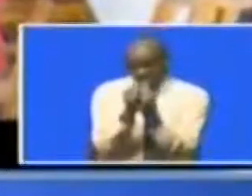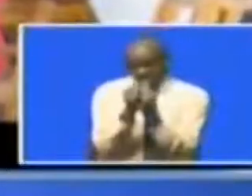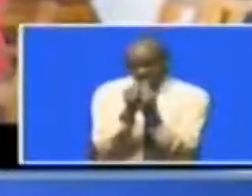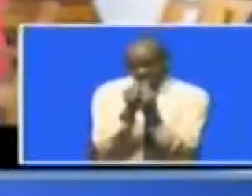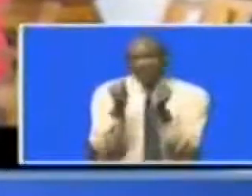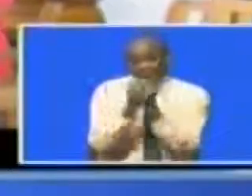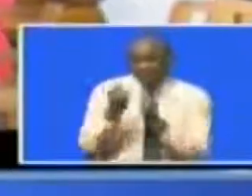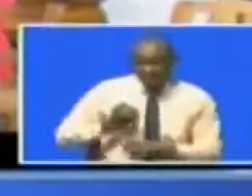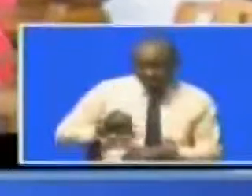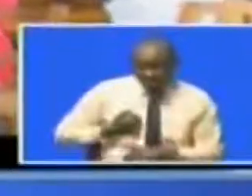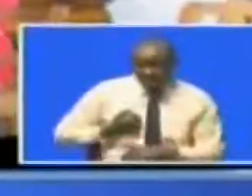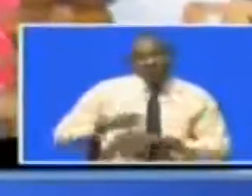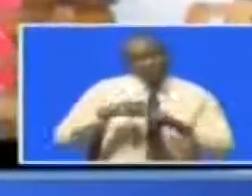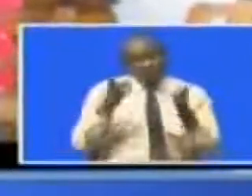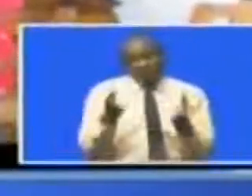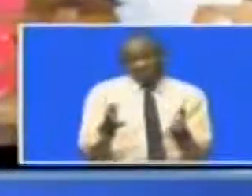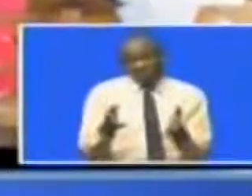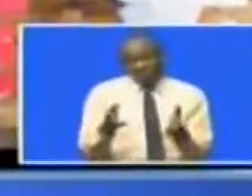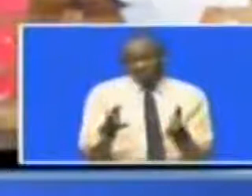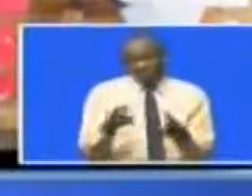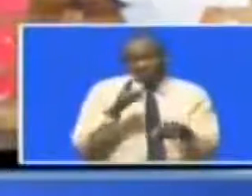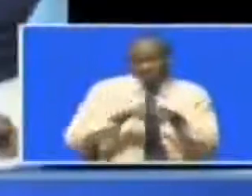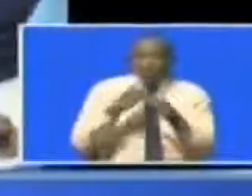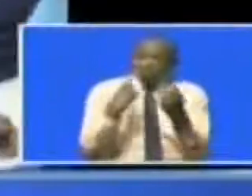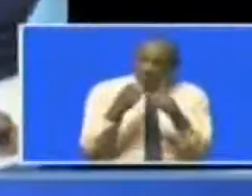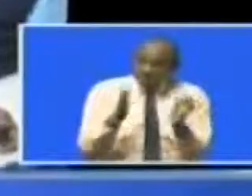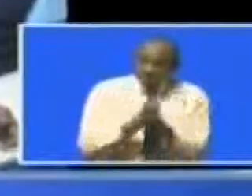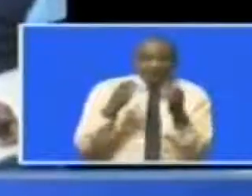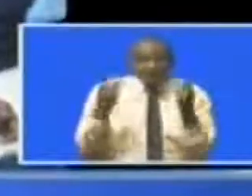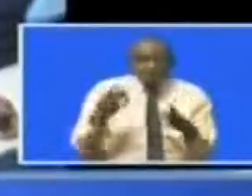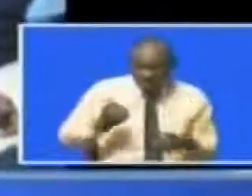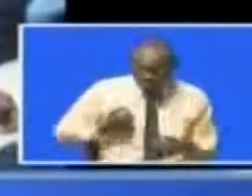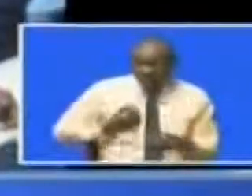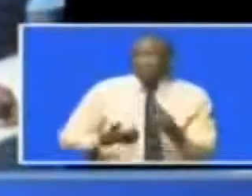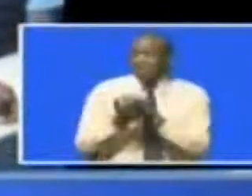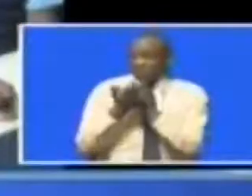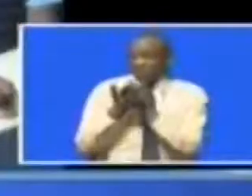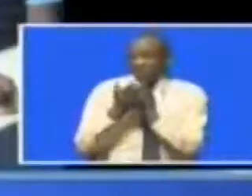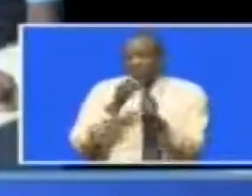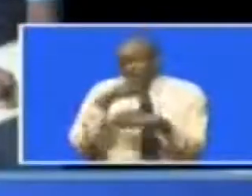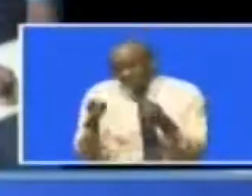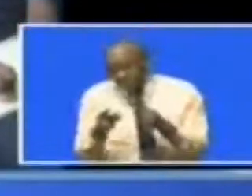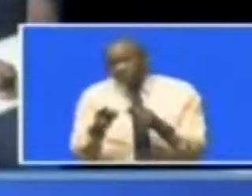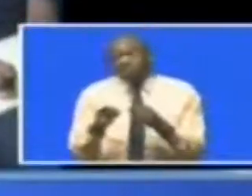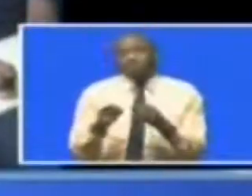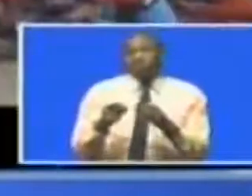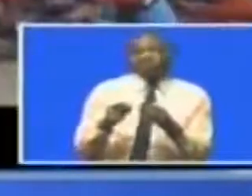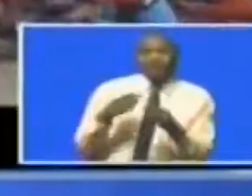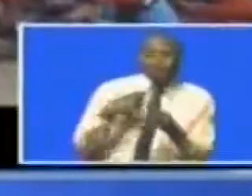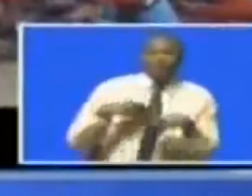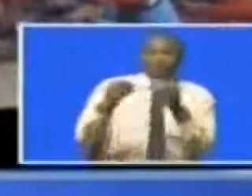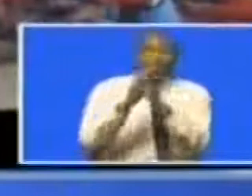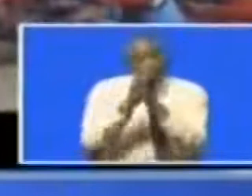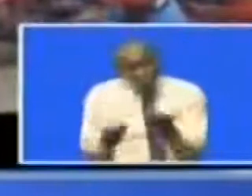wasichana 10. Mm-hmm. Ya, lakini sasa ukiongea kuhusu namba ya wale wasichana tumesaidia kuhusu wasiliano nao, kuwapatia